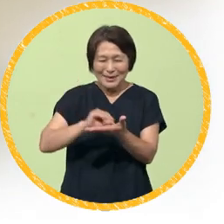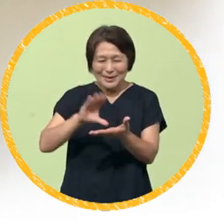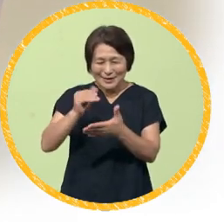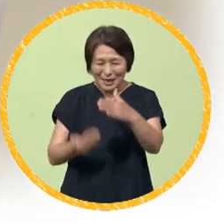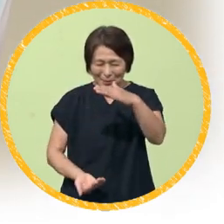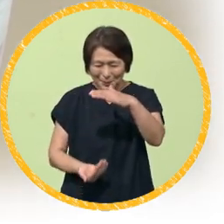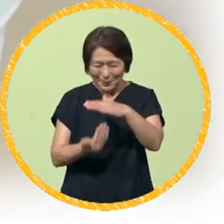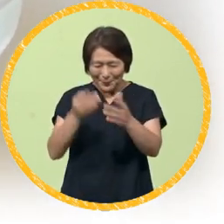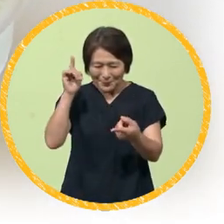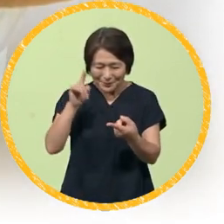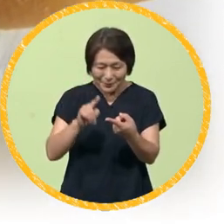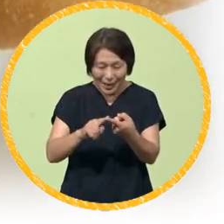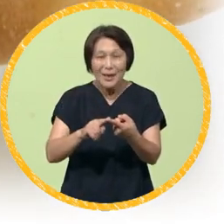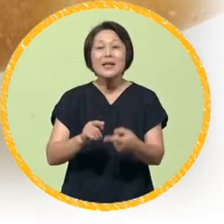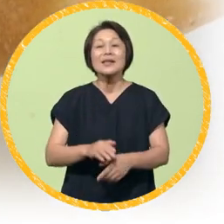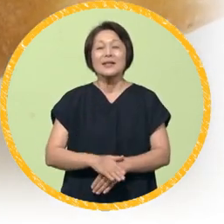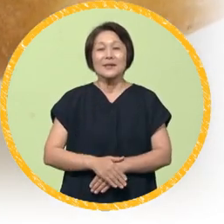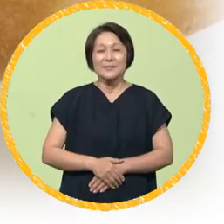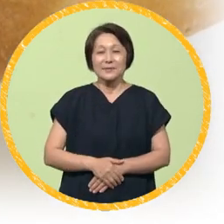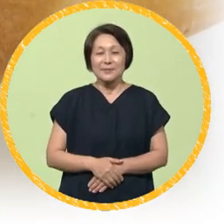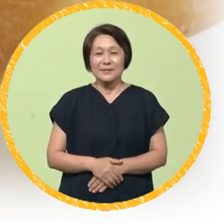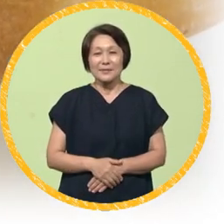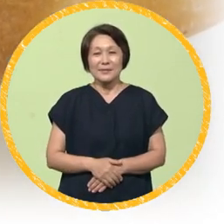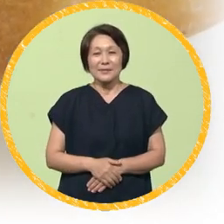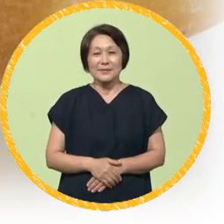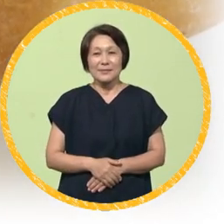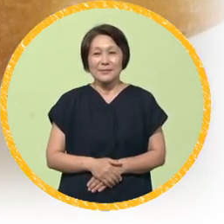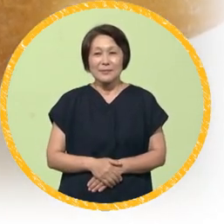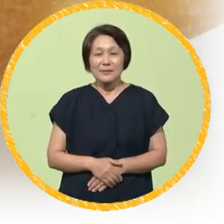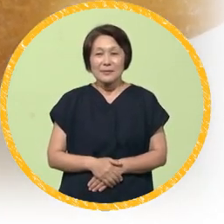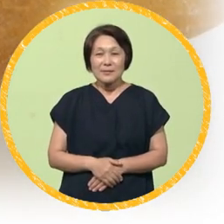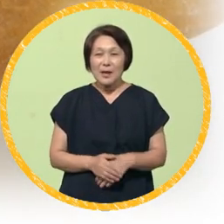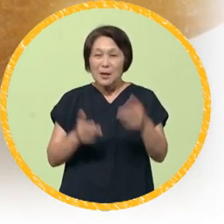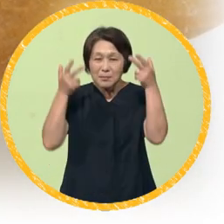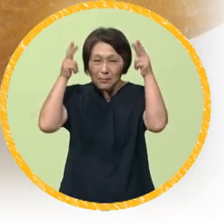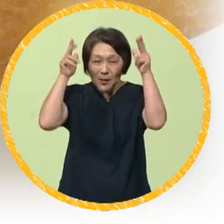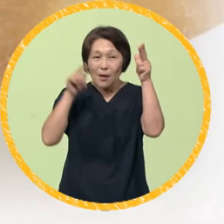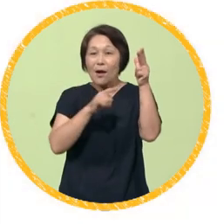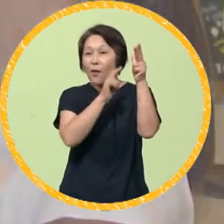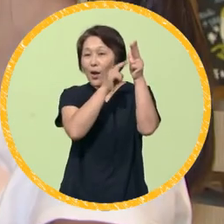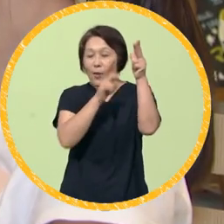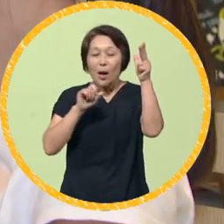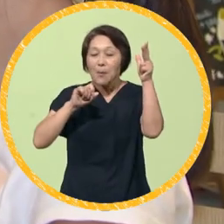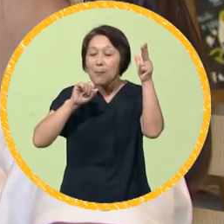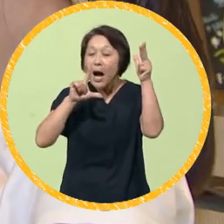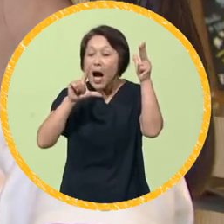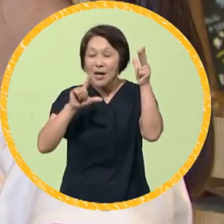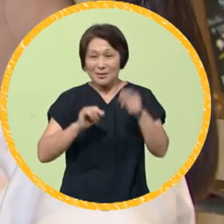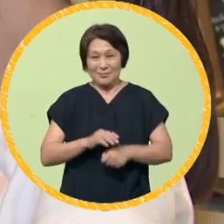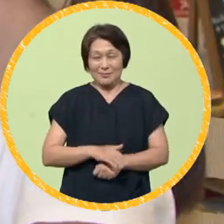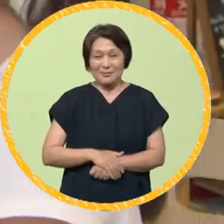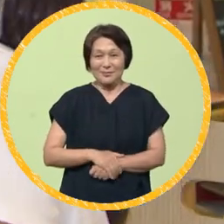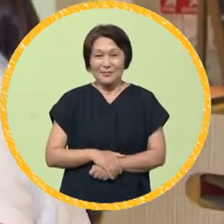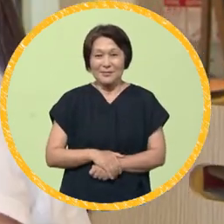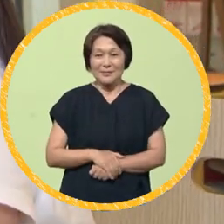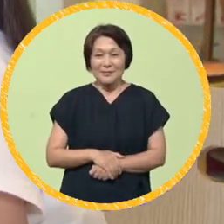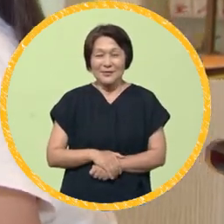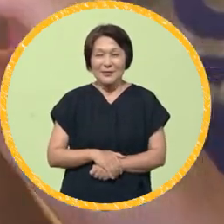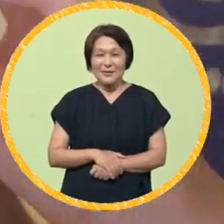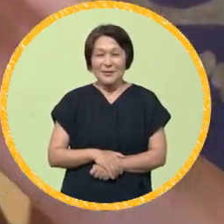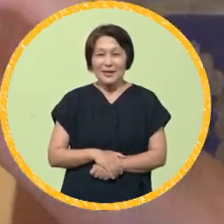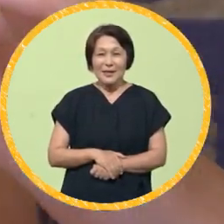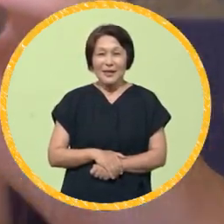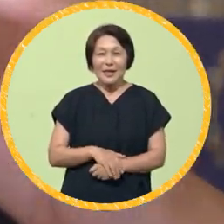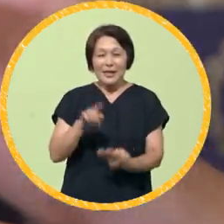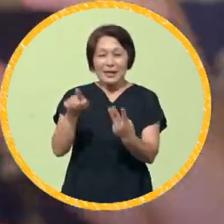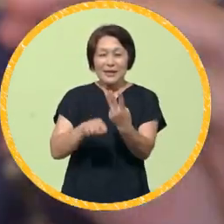再現されてる、チョッパーが あって 、 あれパン、パンなんです。そうなんですよ、あ、かわい